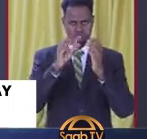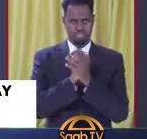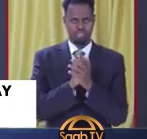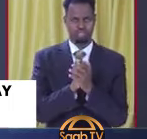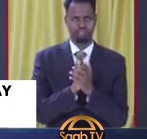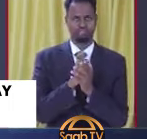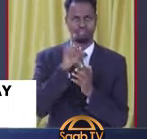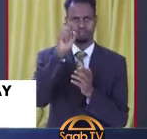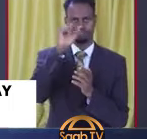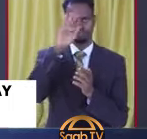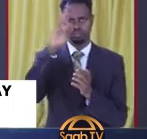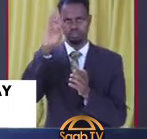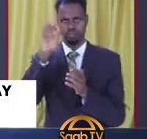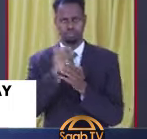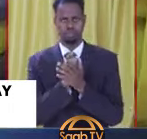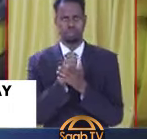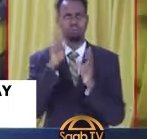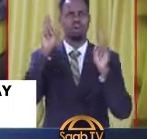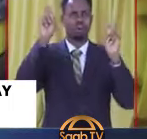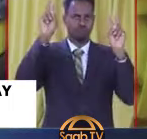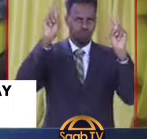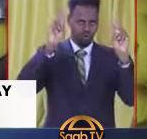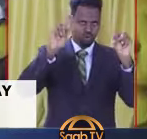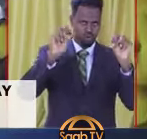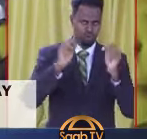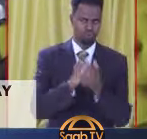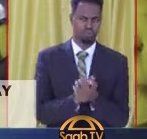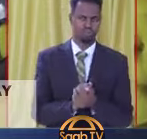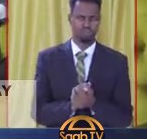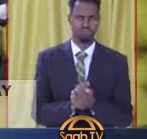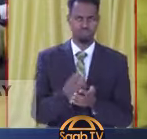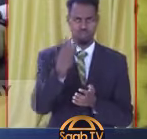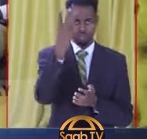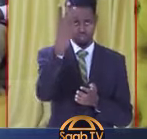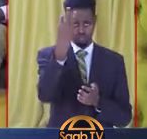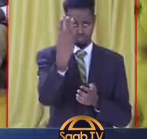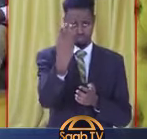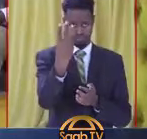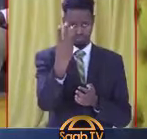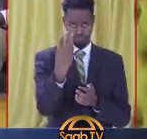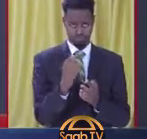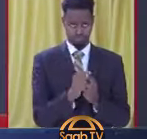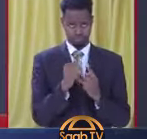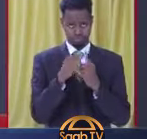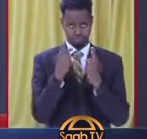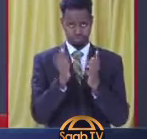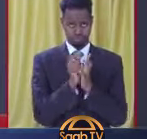Xisbiyada mucaaradku waxay fagaaraha shaqada diiday saddex qodob oo isku abuurahay